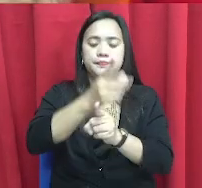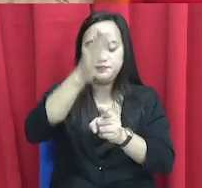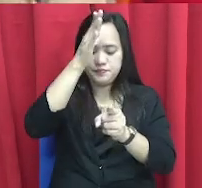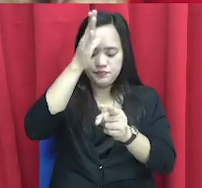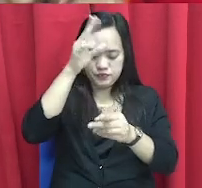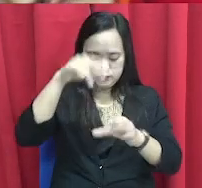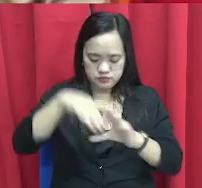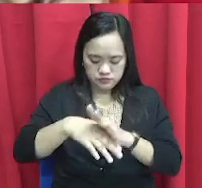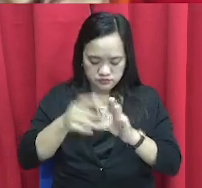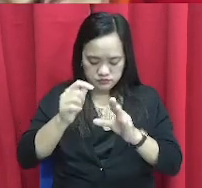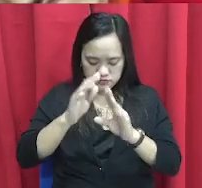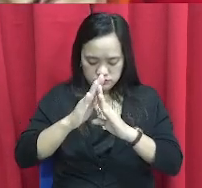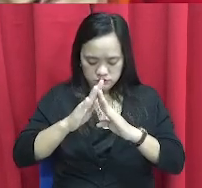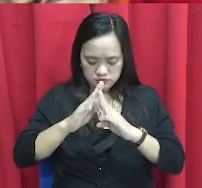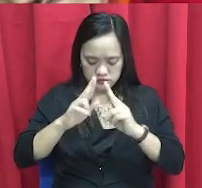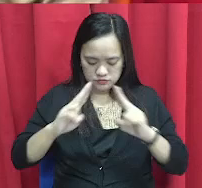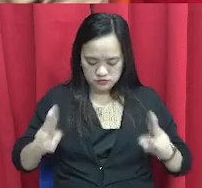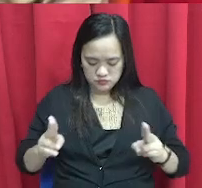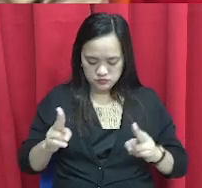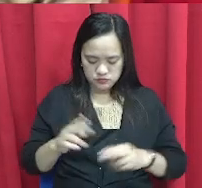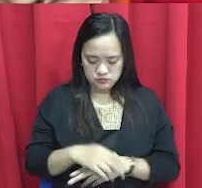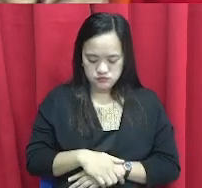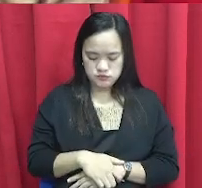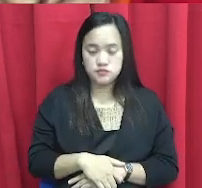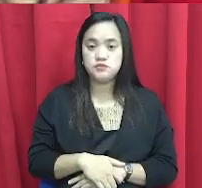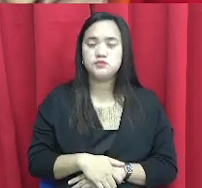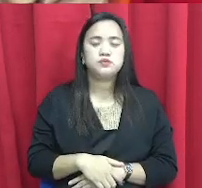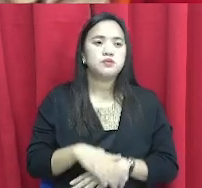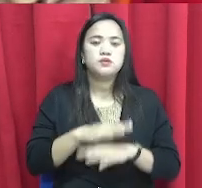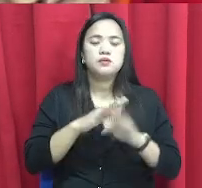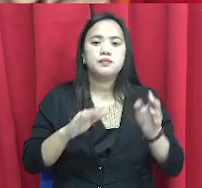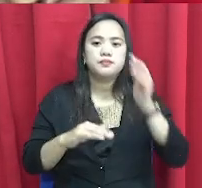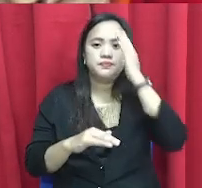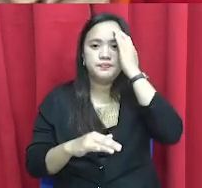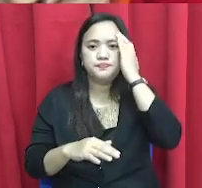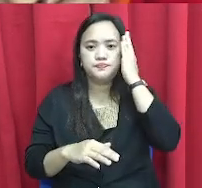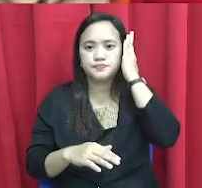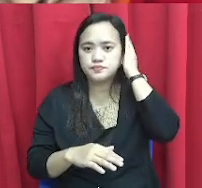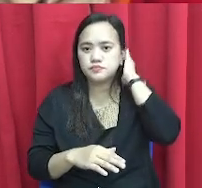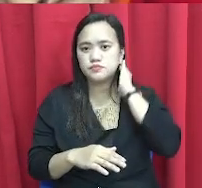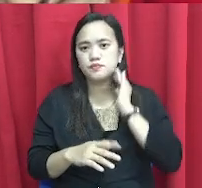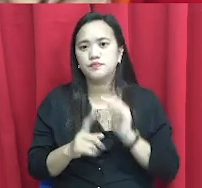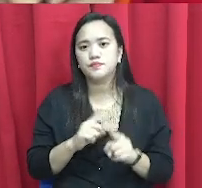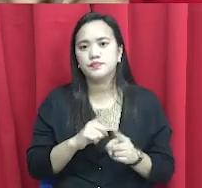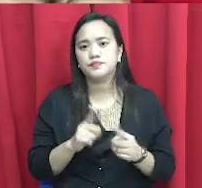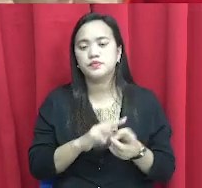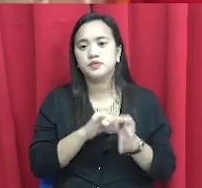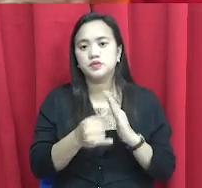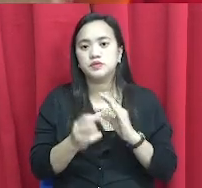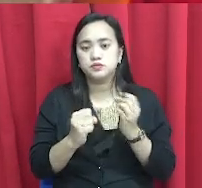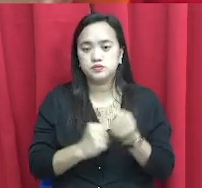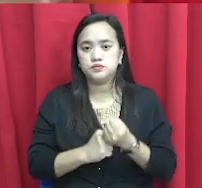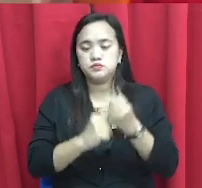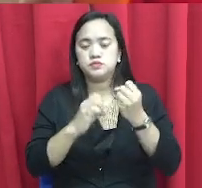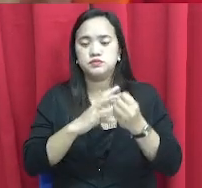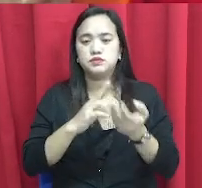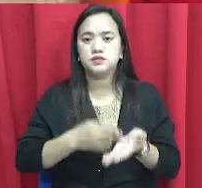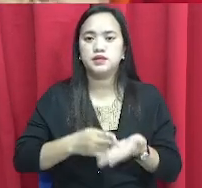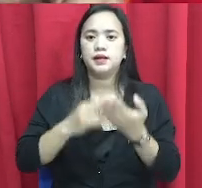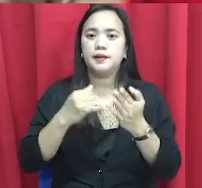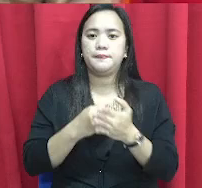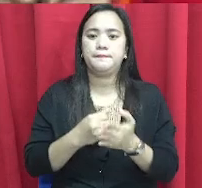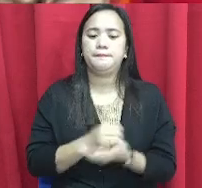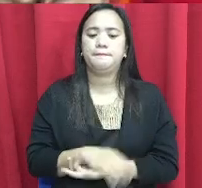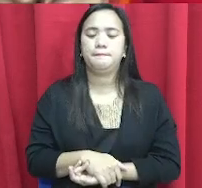Huwag mong hayaan na mawala ang training na natanggap ng iyong anak bagkos suportahan mo at tulungan mo na